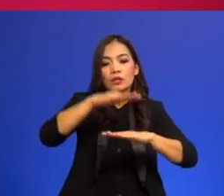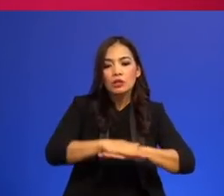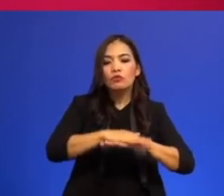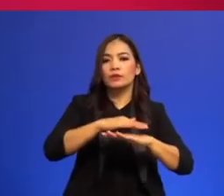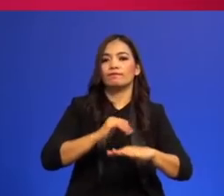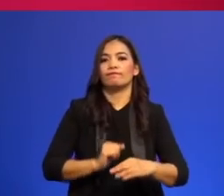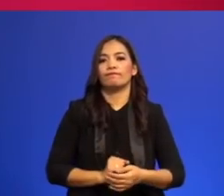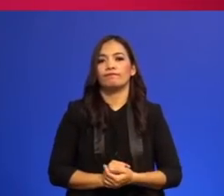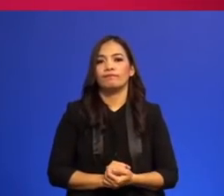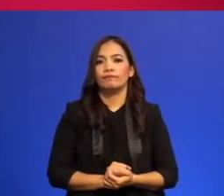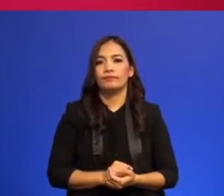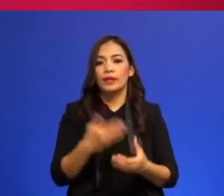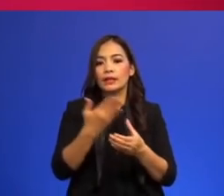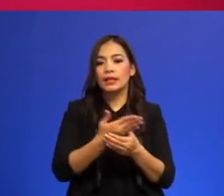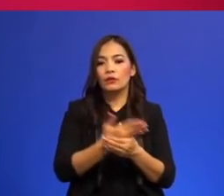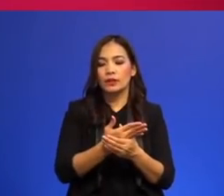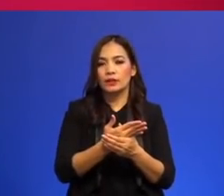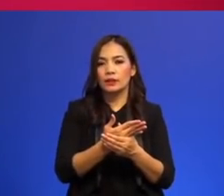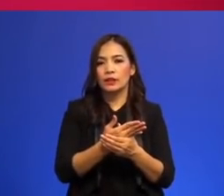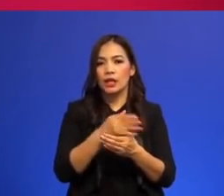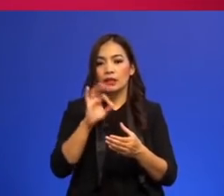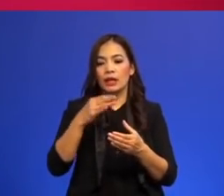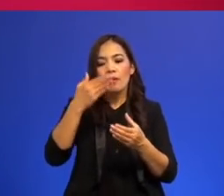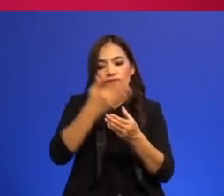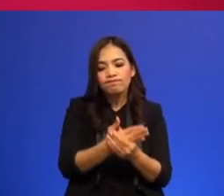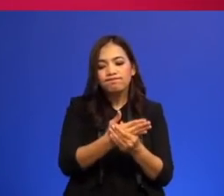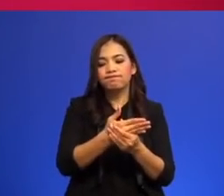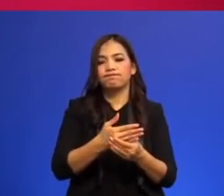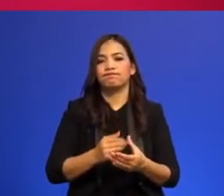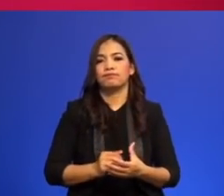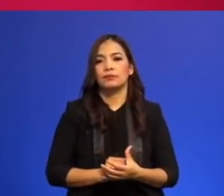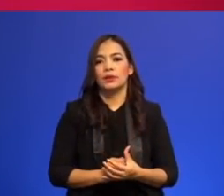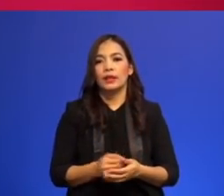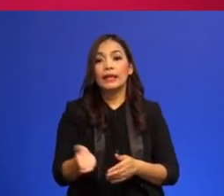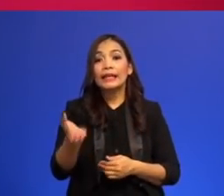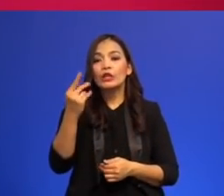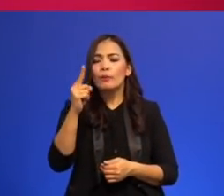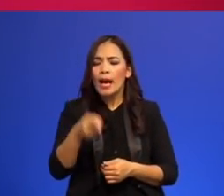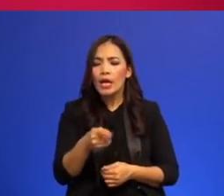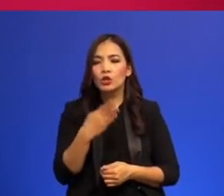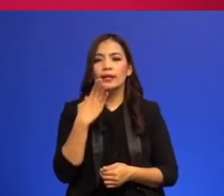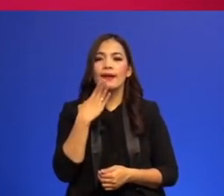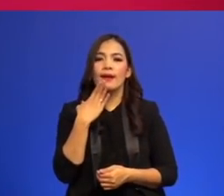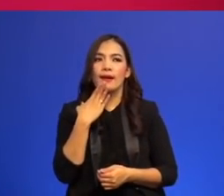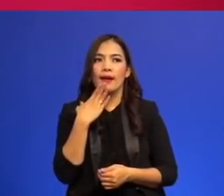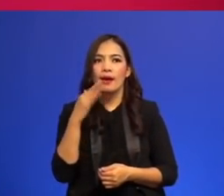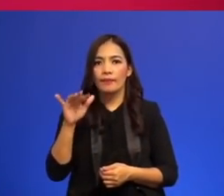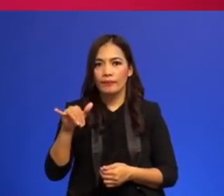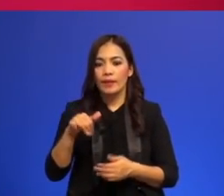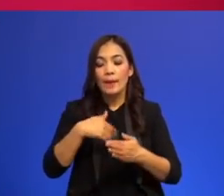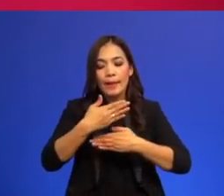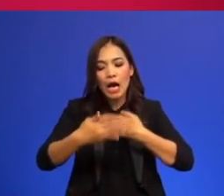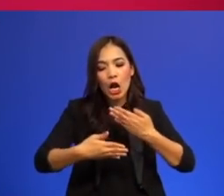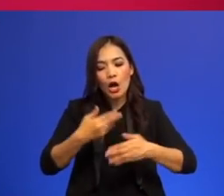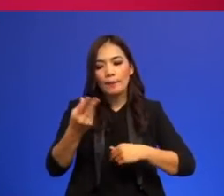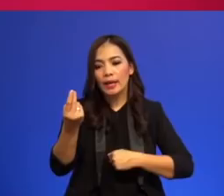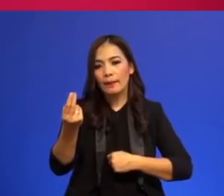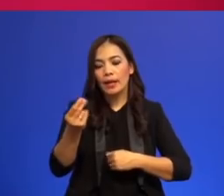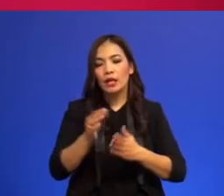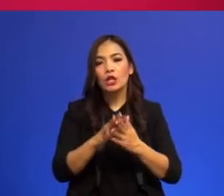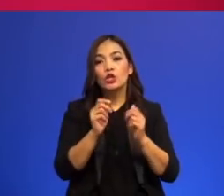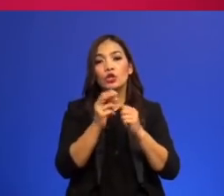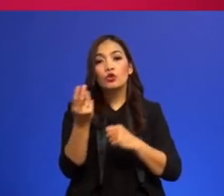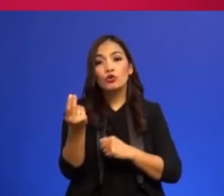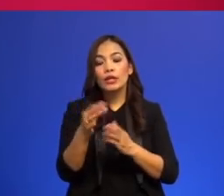Sandwich. Ya, jangan menekan. Ya. Hidup dalam kesederhanaan. Jadi mengelola pendapatan